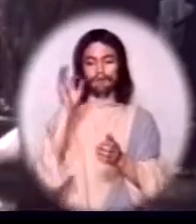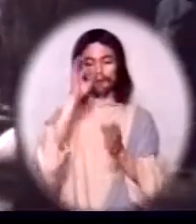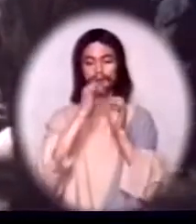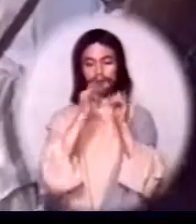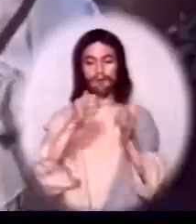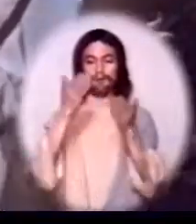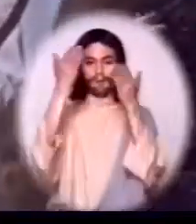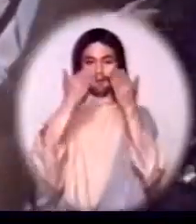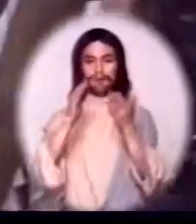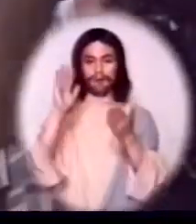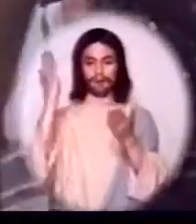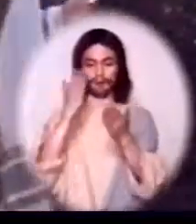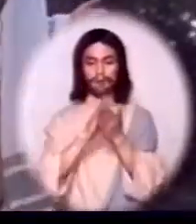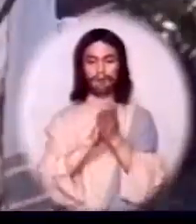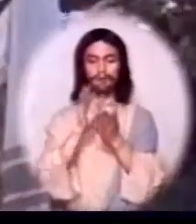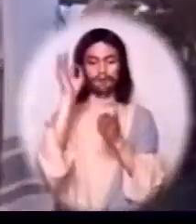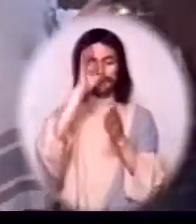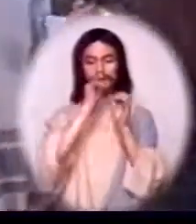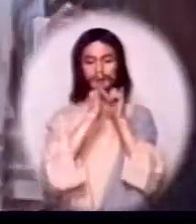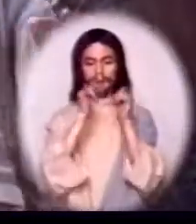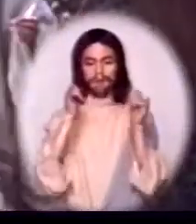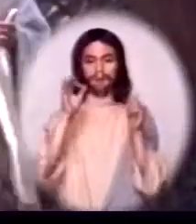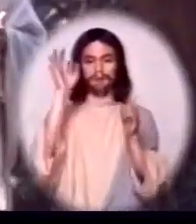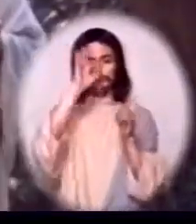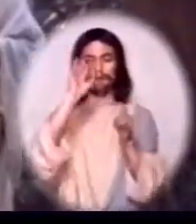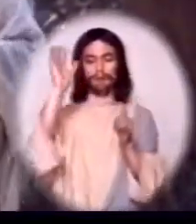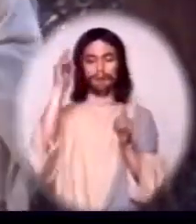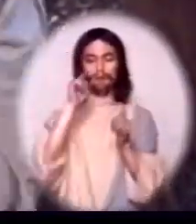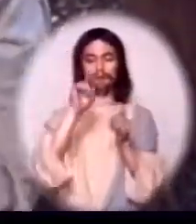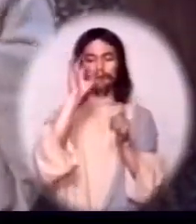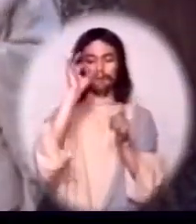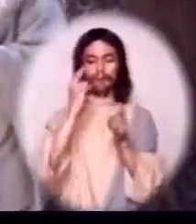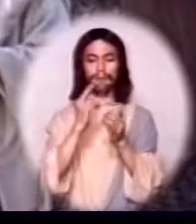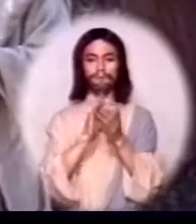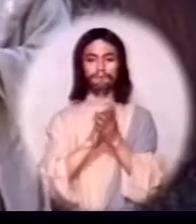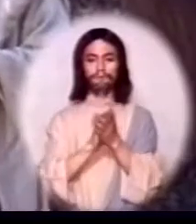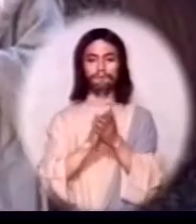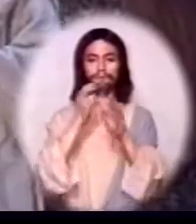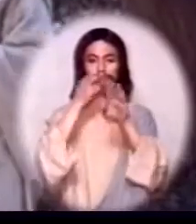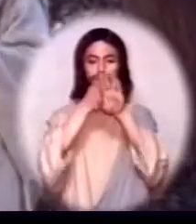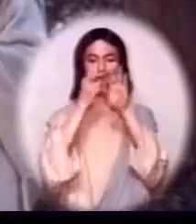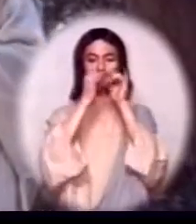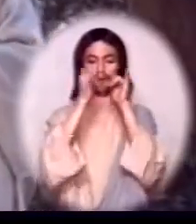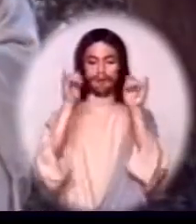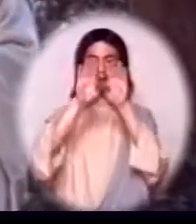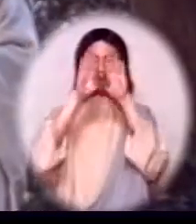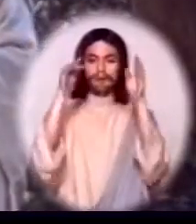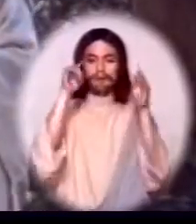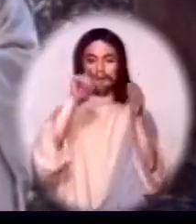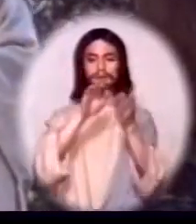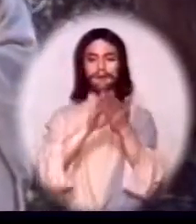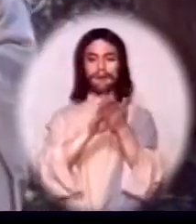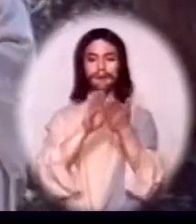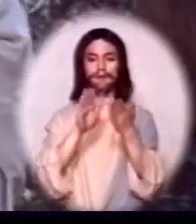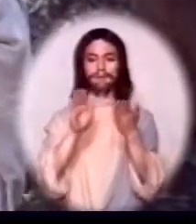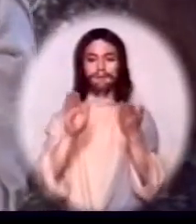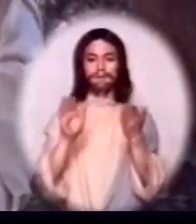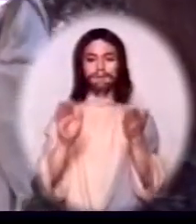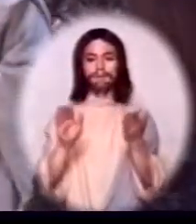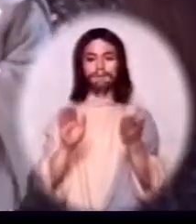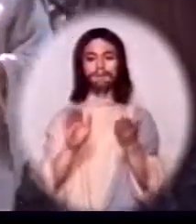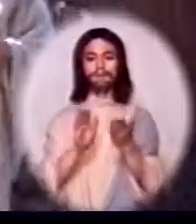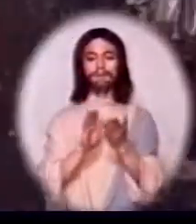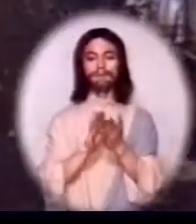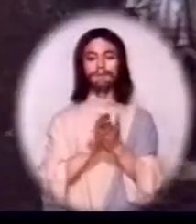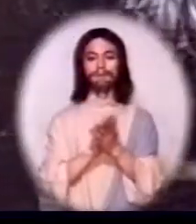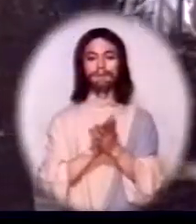구하는 이마다 받을 것이요. 찾는 이가 찾을 것이요. 두드리는 이에게 열릴 것이니라.